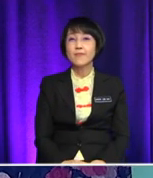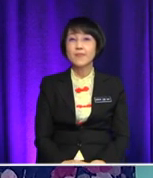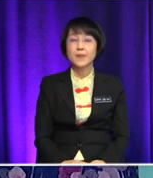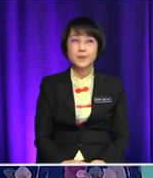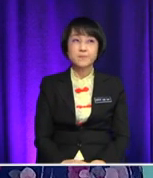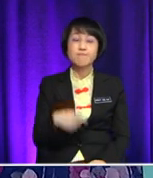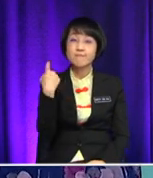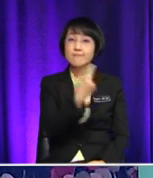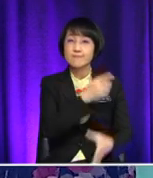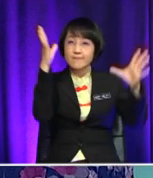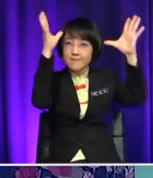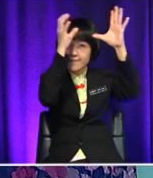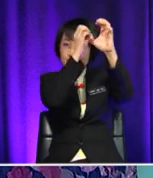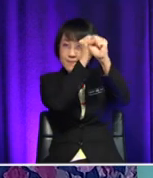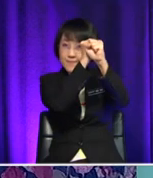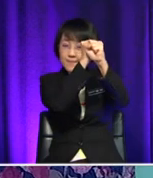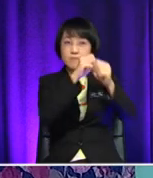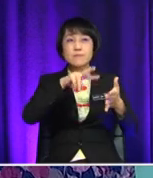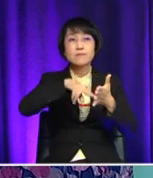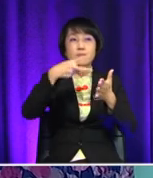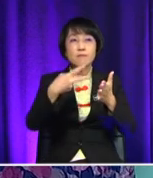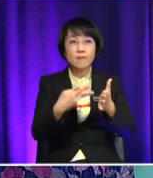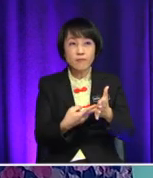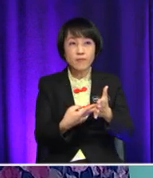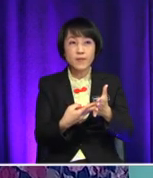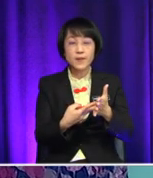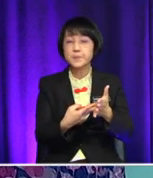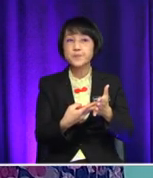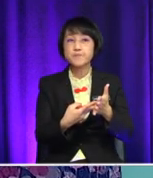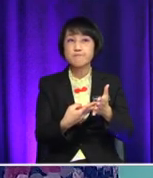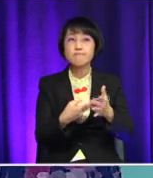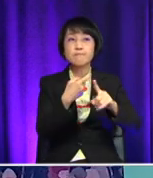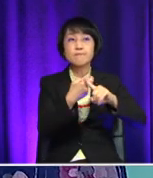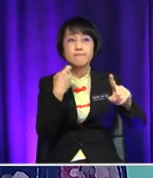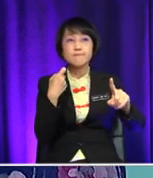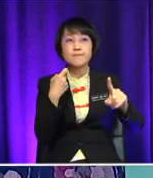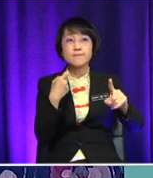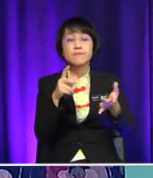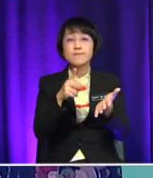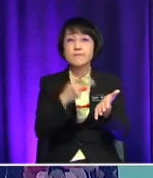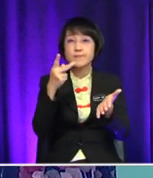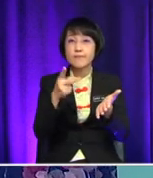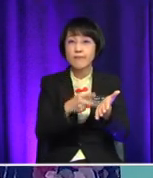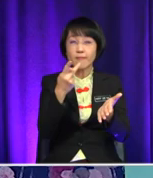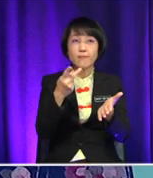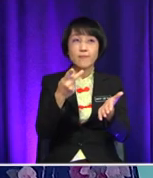rumuskanlah maksudnya berdasarkan Devina definisi kamus Oke ini dia masuknya